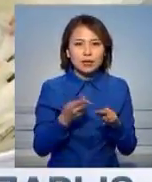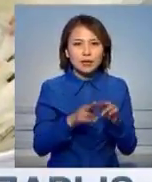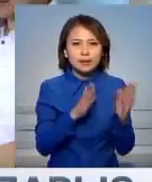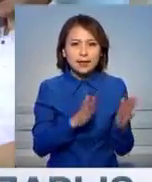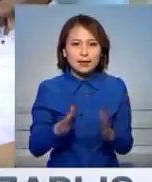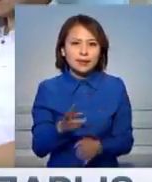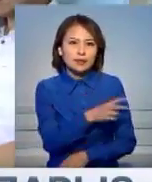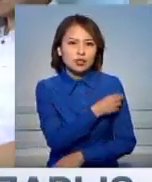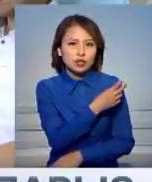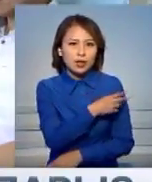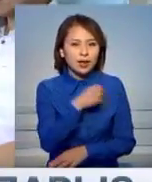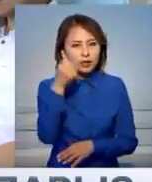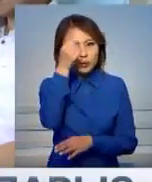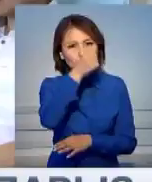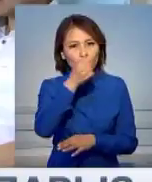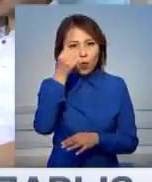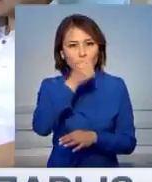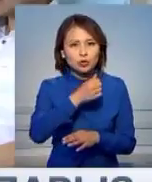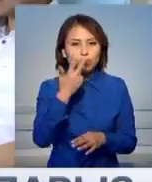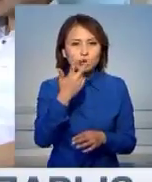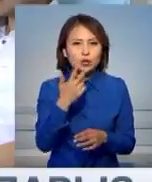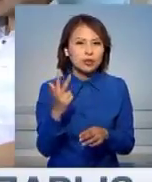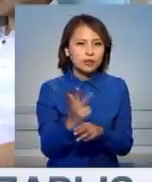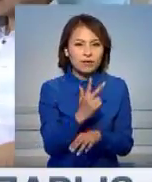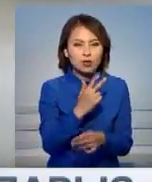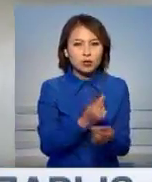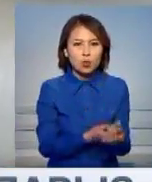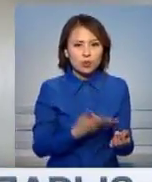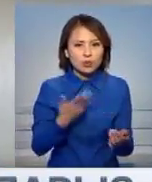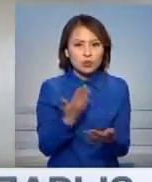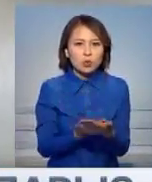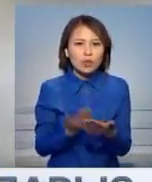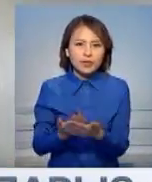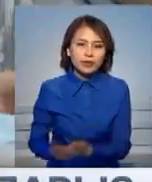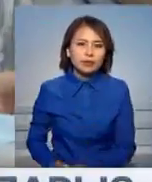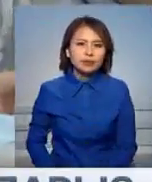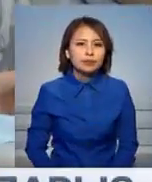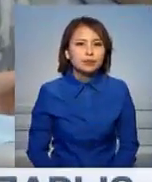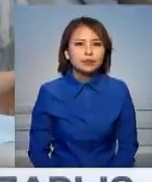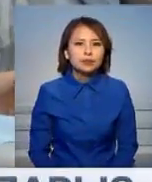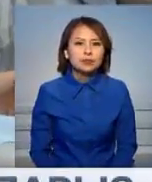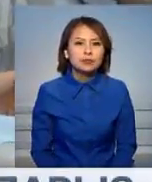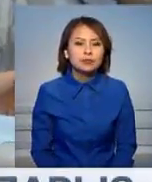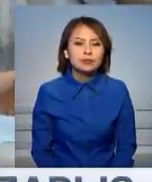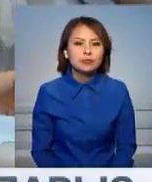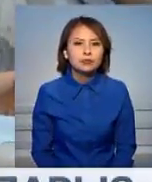реттеледі. Сондықтан дәрігерлер жылына кем дегенде 3 рет донор болуға кеңес береді.